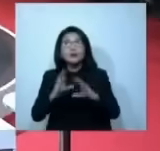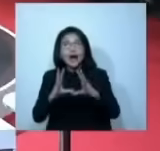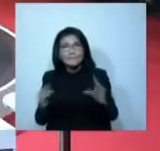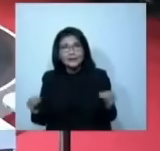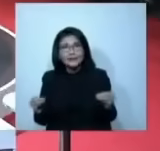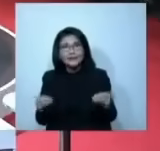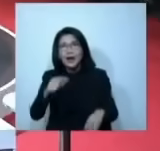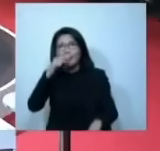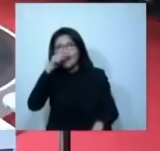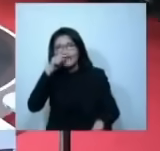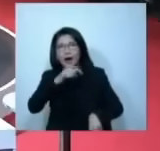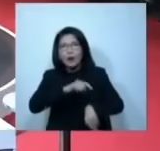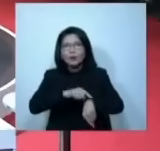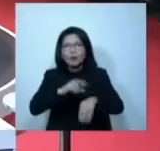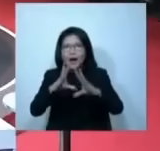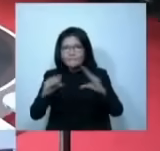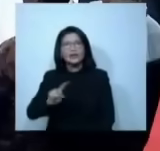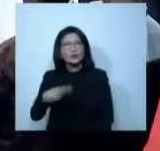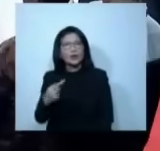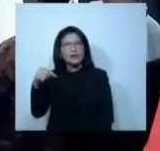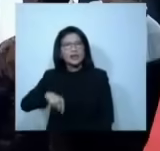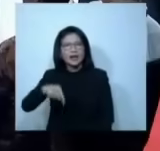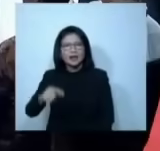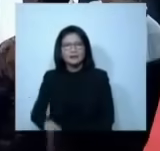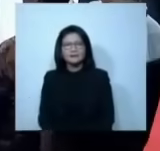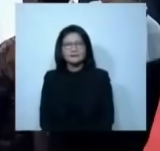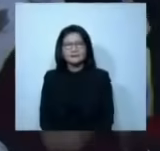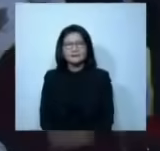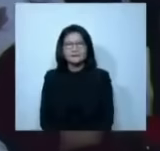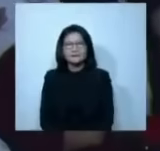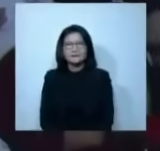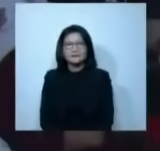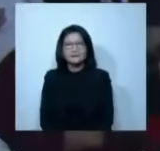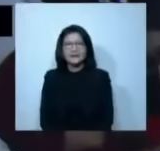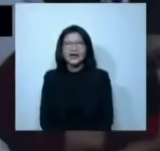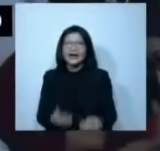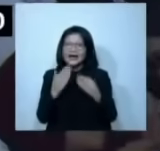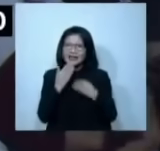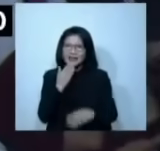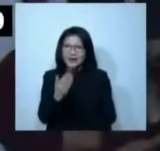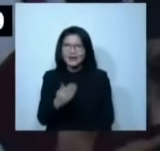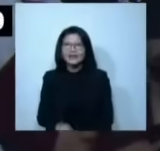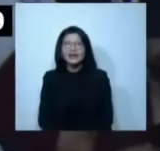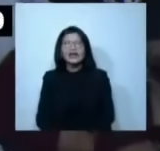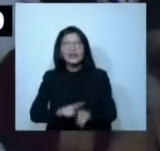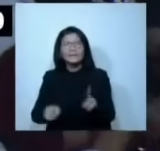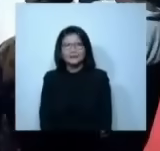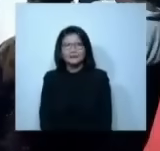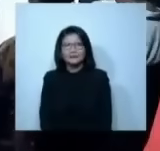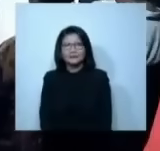terpaan informasi apapun swing Potter membuka diri tapi keyakinannya tidak sangat partisanshipnya tidak dibangun oleh